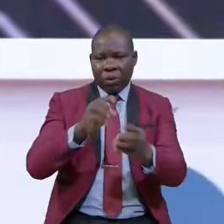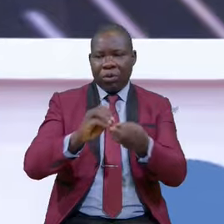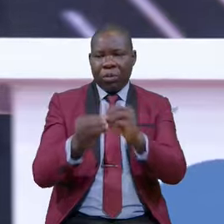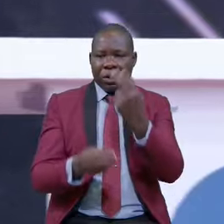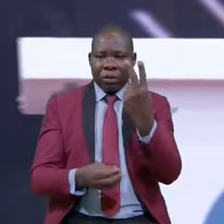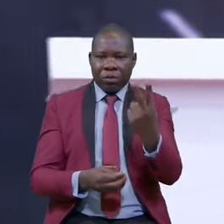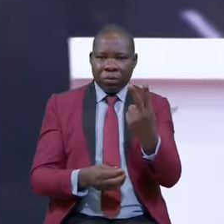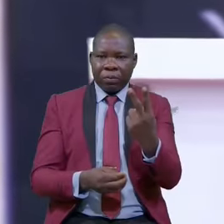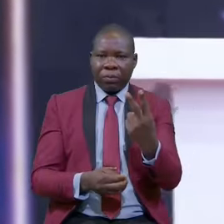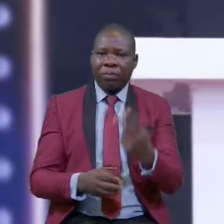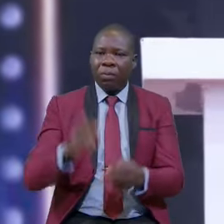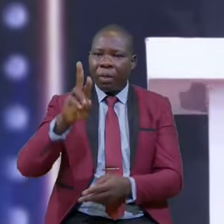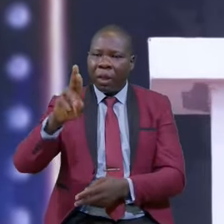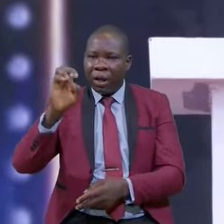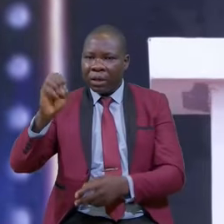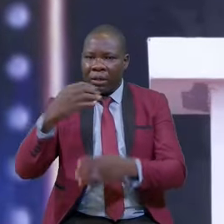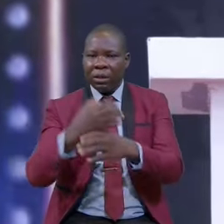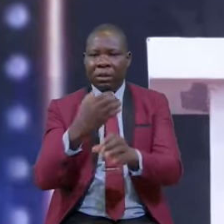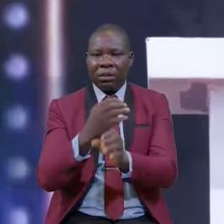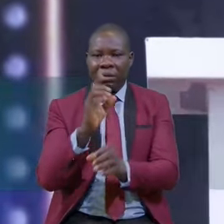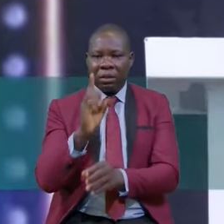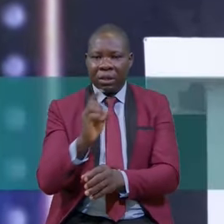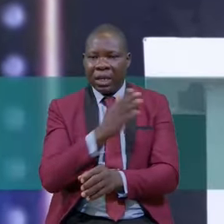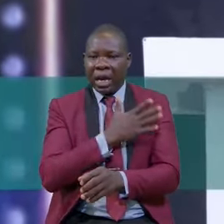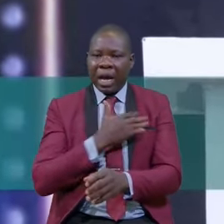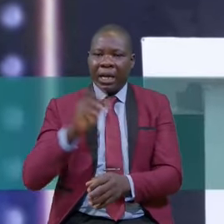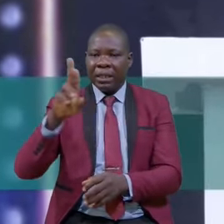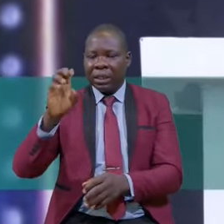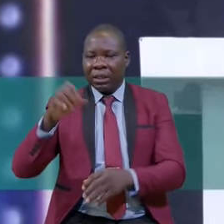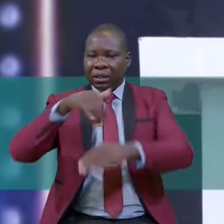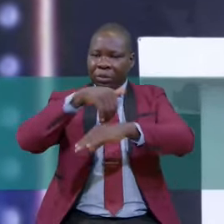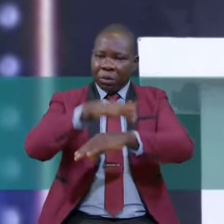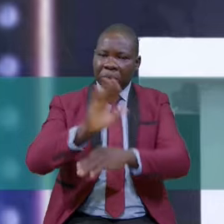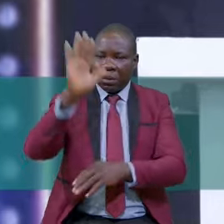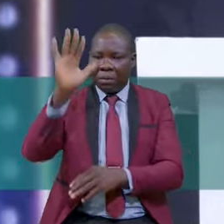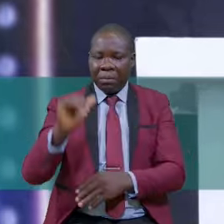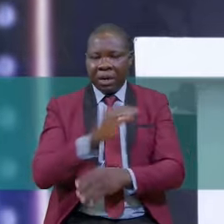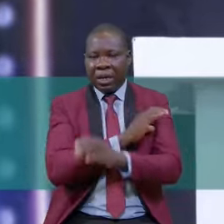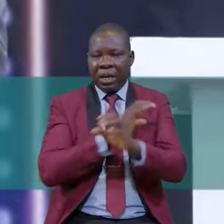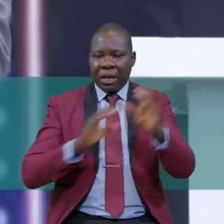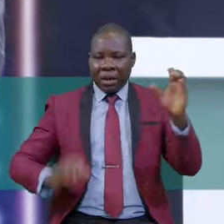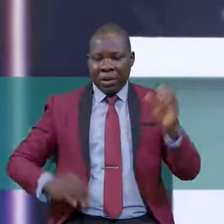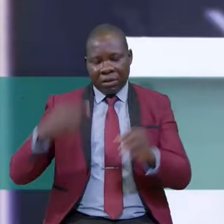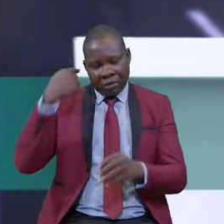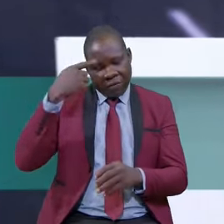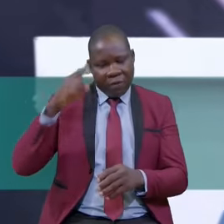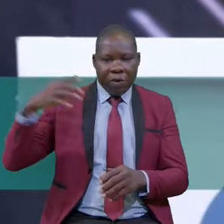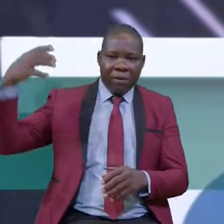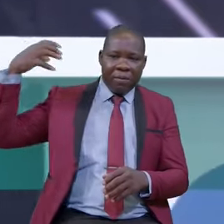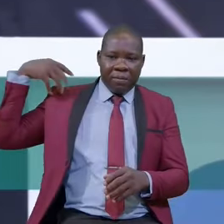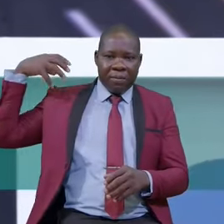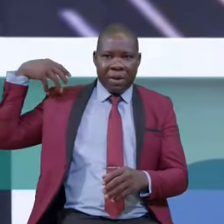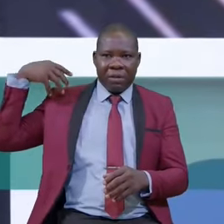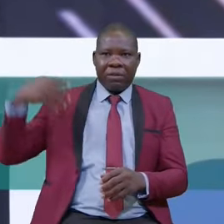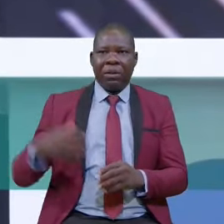Recréer et recommissionné par Christ pour la maîtrise. Recréé